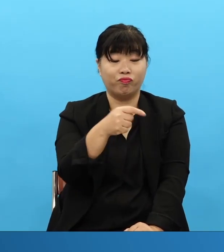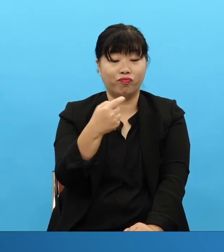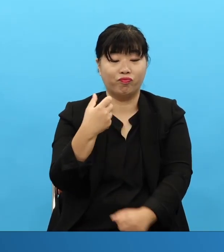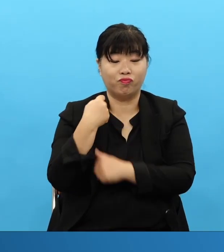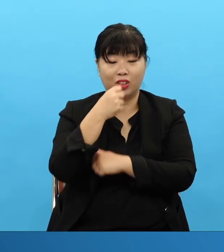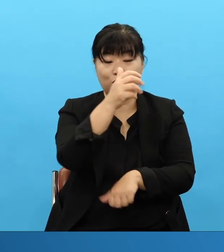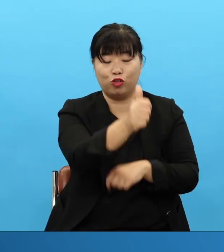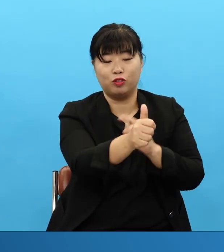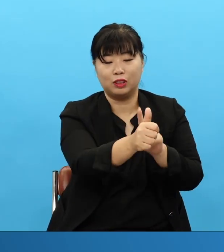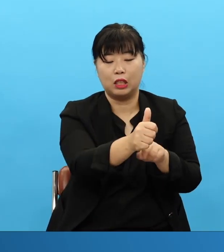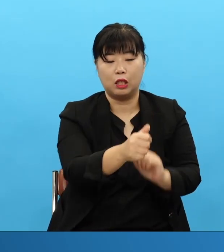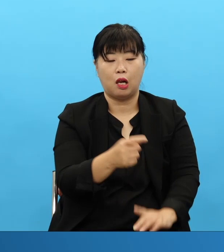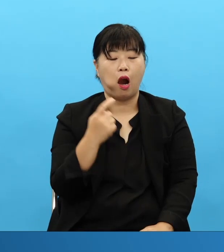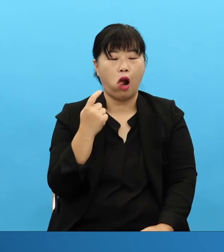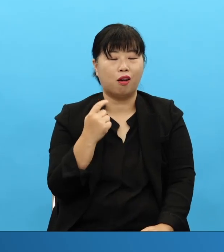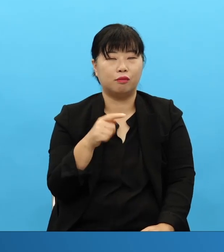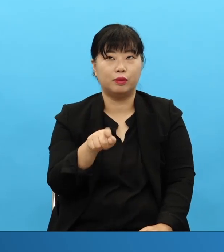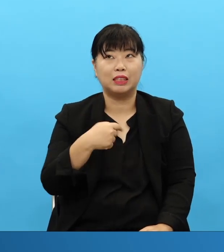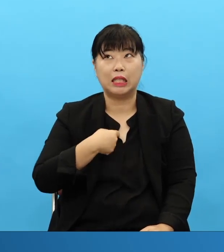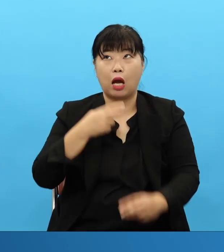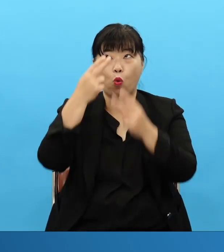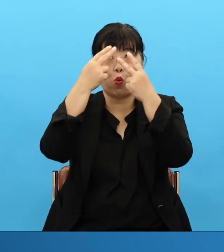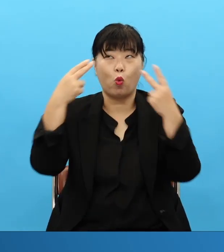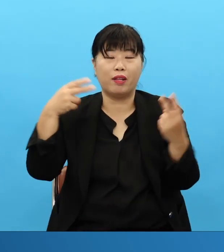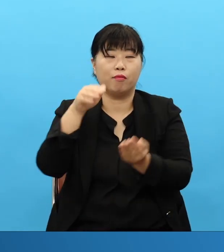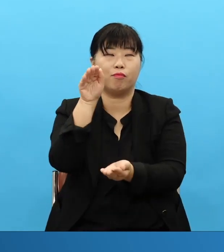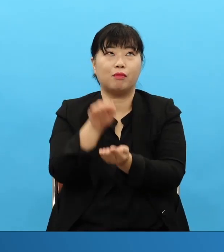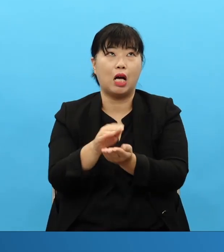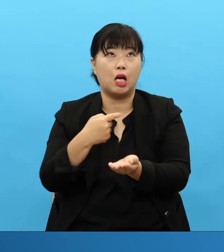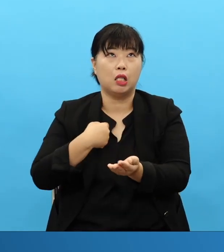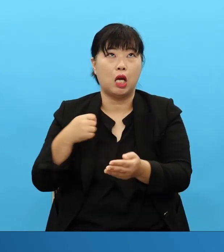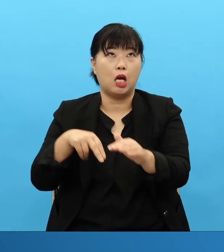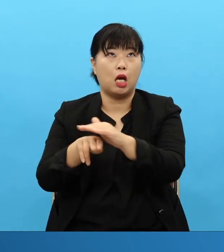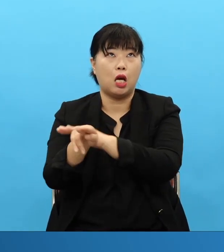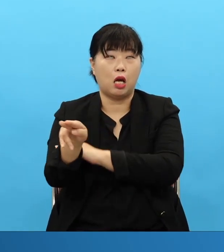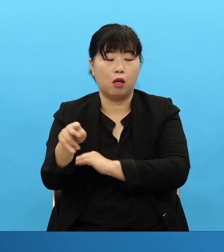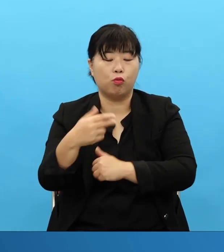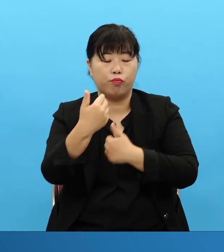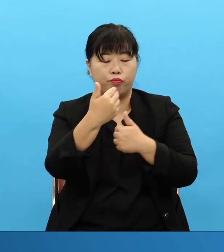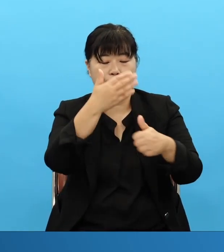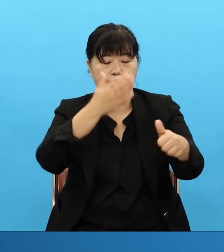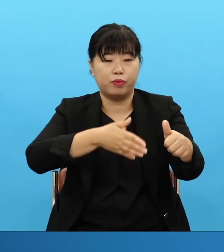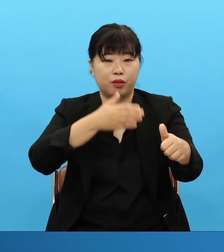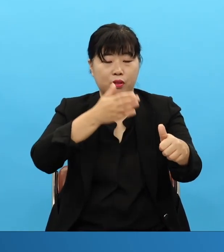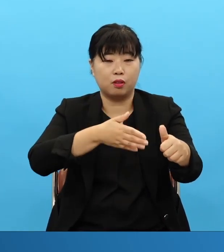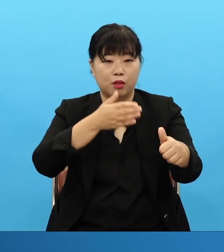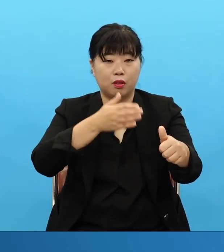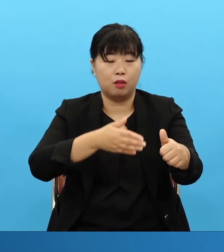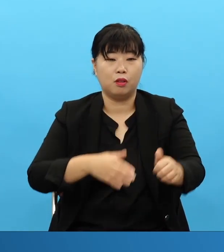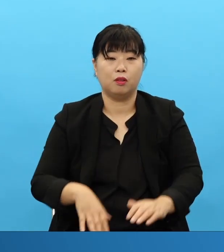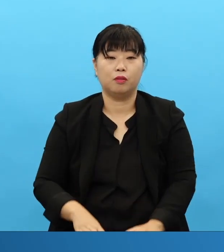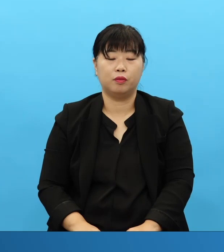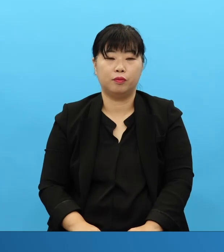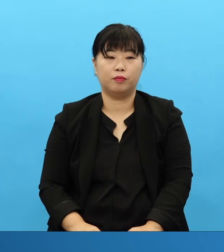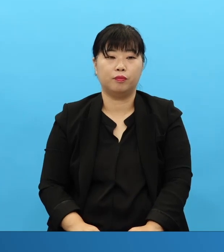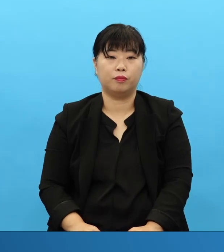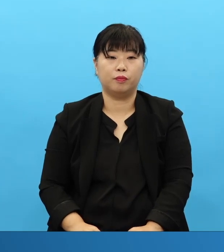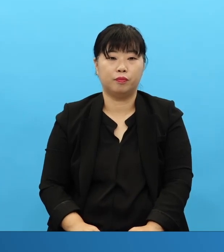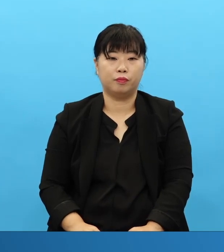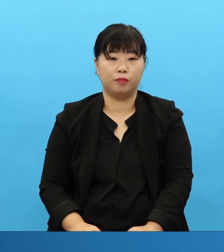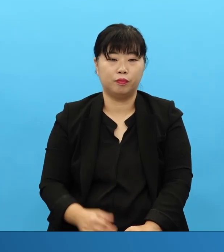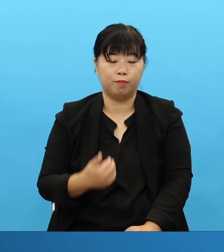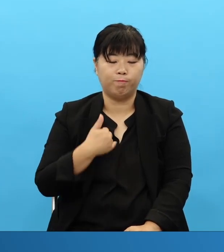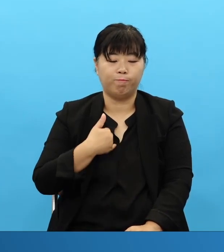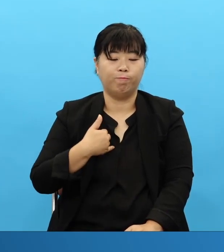place me in a coffin and take me outside the city. 그 디도 장군이 있는 군 본부 막사에다가 세워달라.